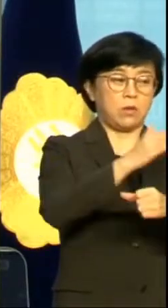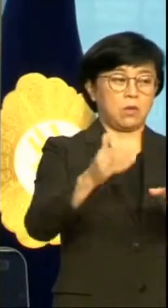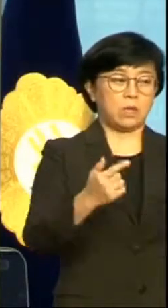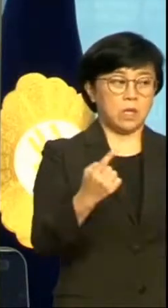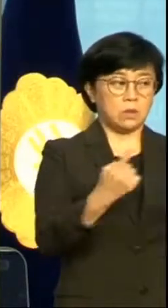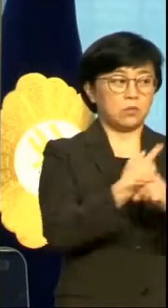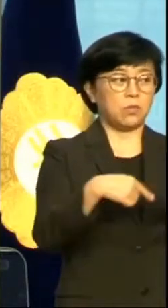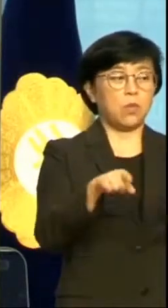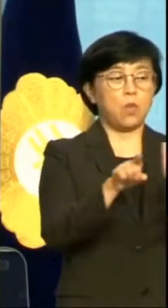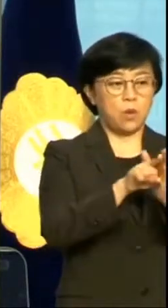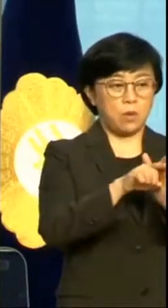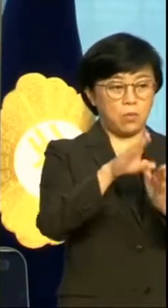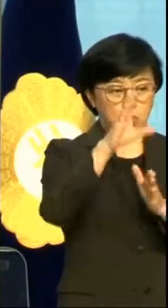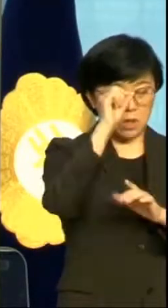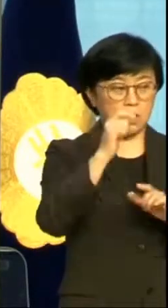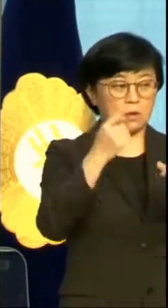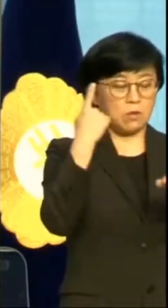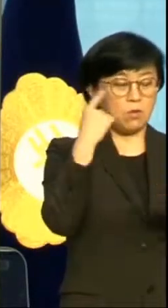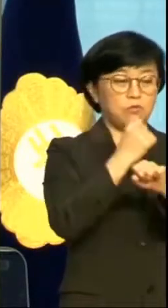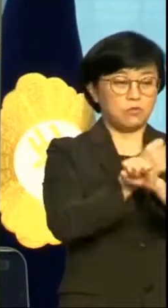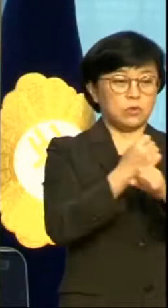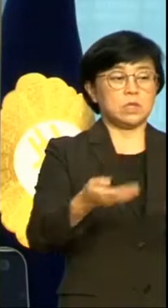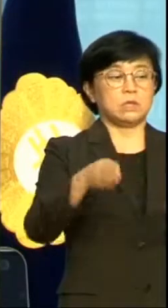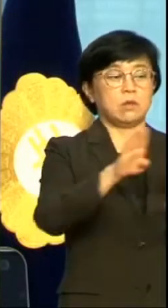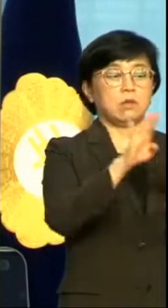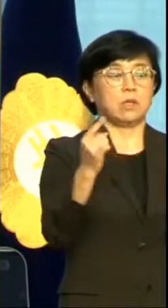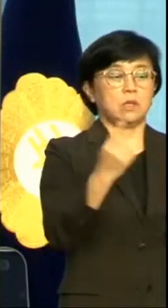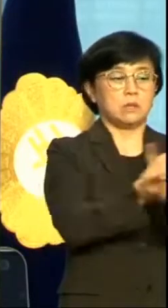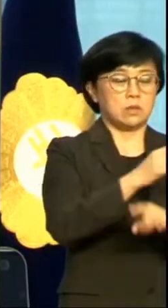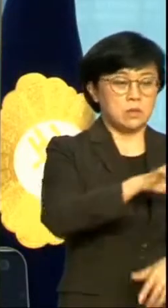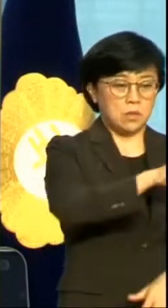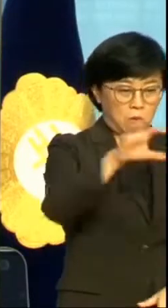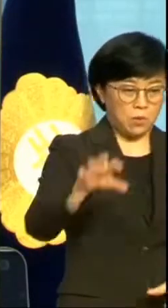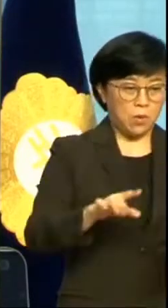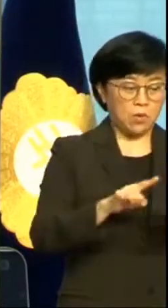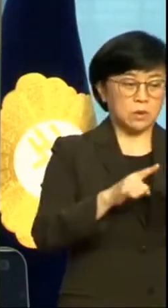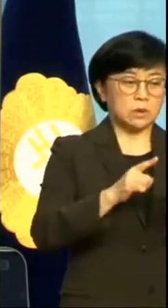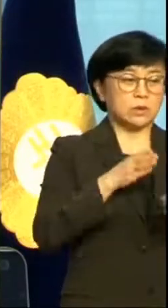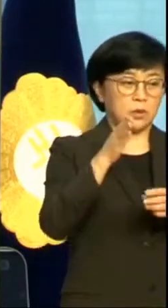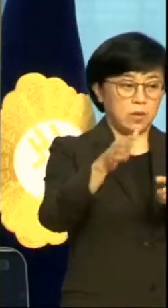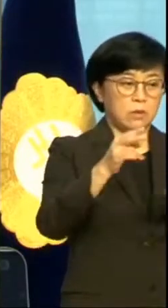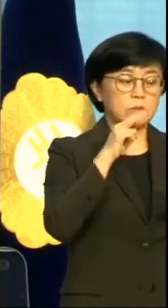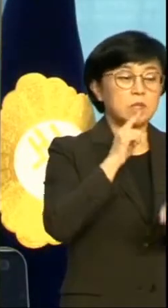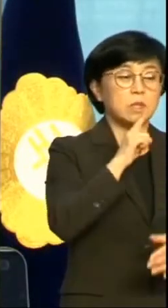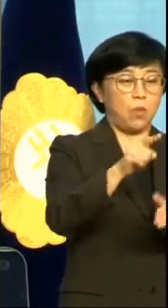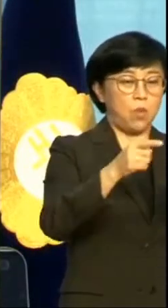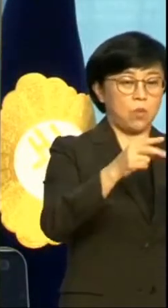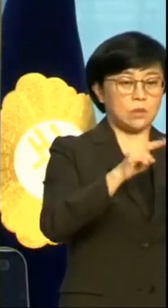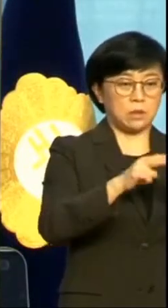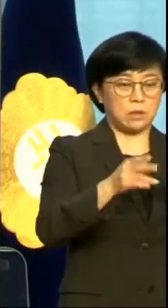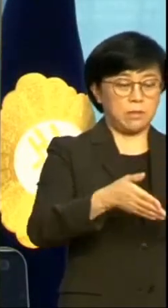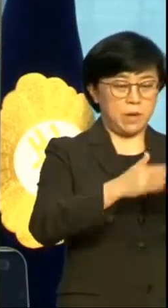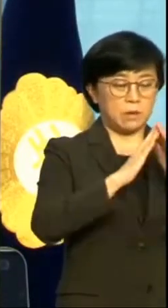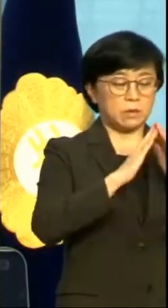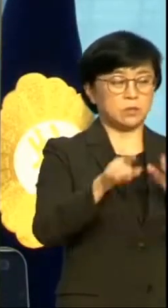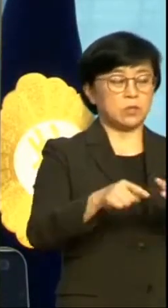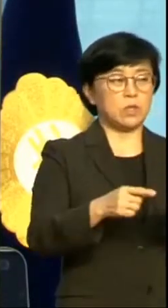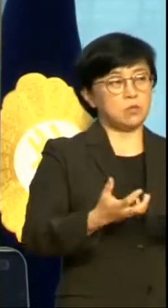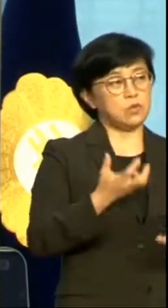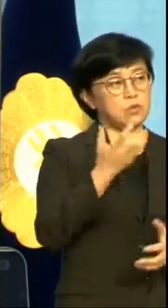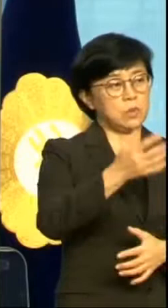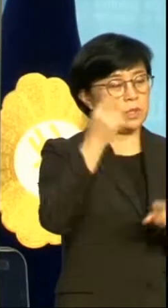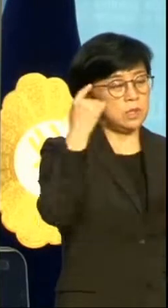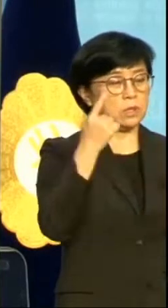휴게 시설 개선 지역별 전담 신고센터 털릴 이쯤 n 교육 및 인식 개선 캠페인